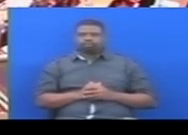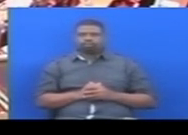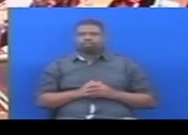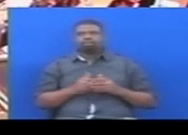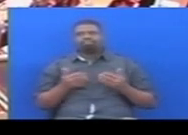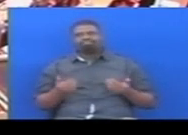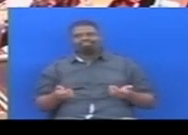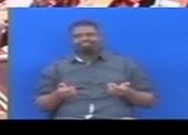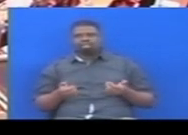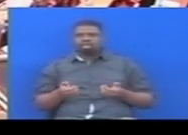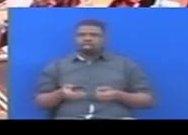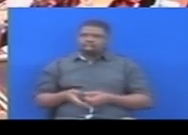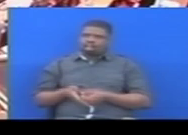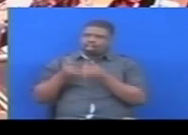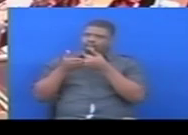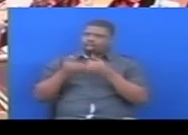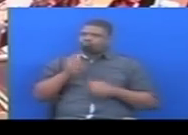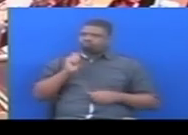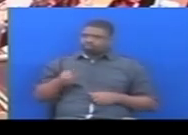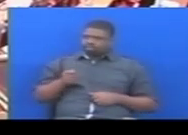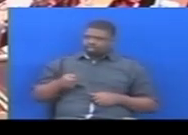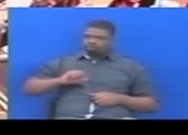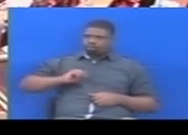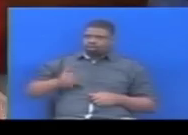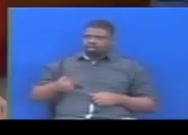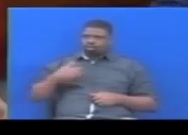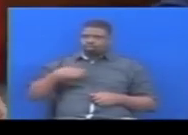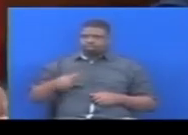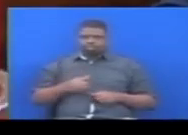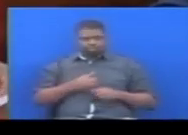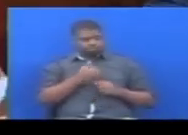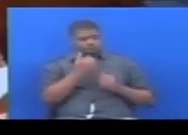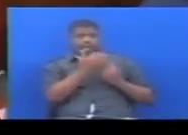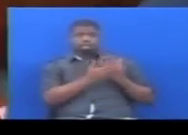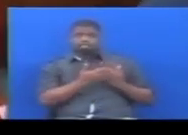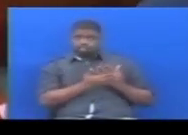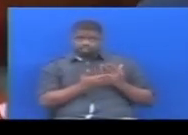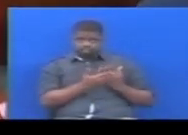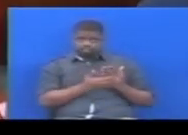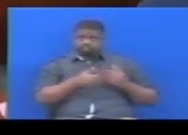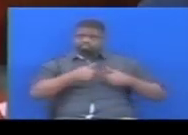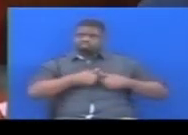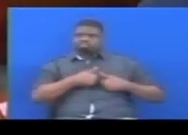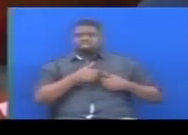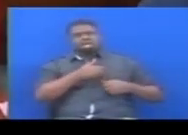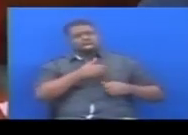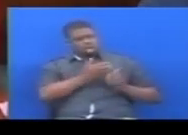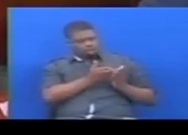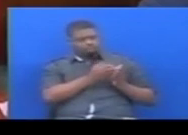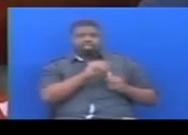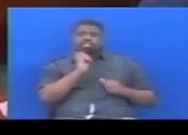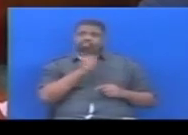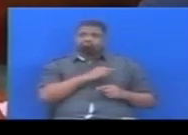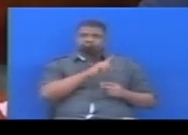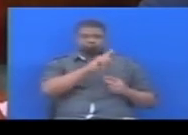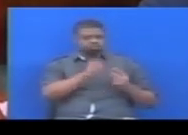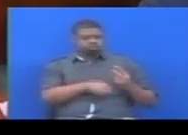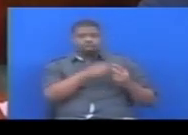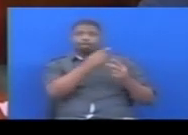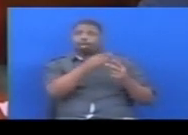Naibu Spika, kwa niaba ya Waziri wa Nchi, Ofisi ya Waziri Mkuu, naomba kujibu maswali mawili ya nyongeza